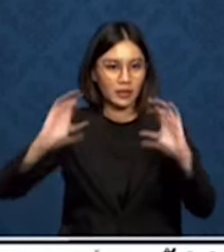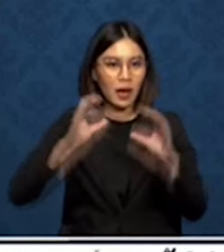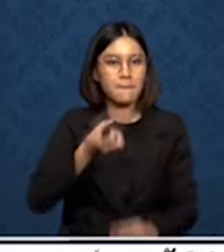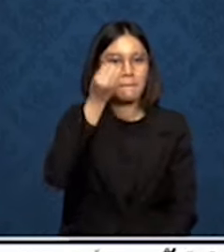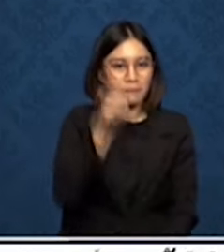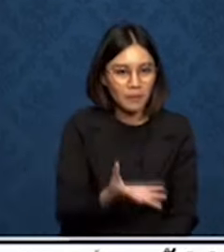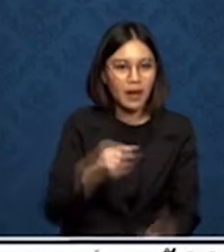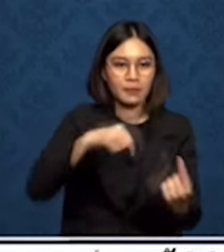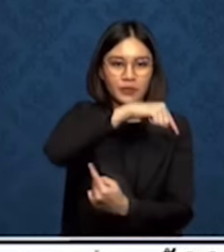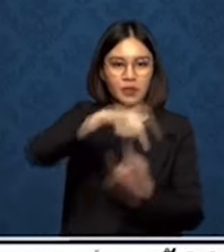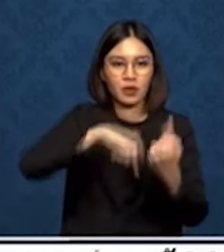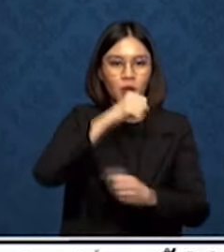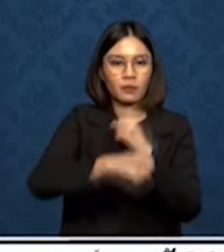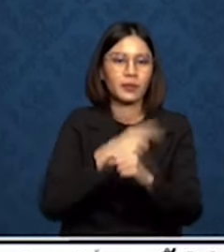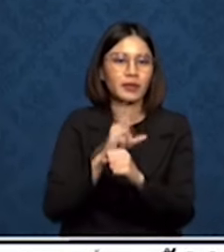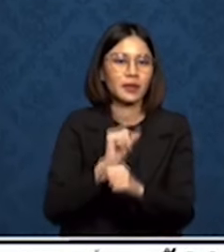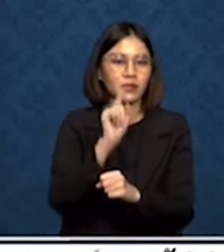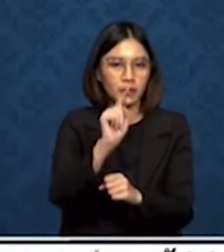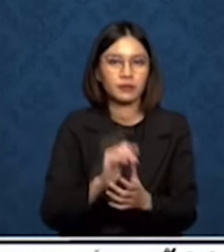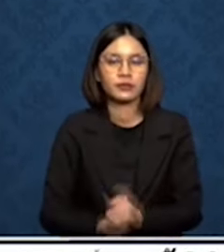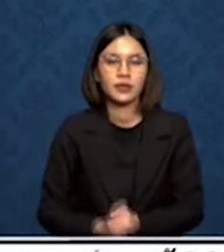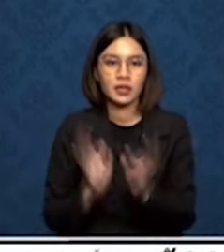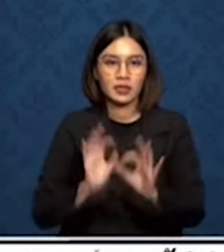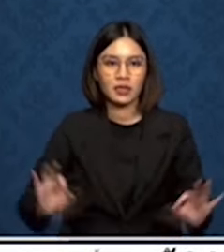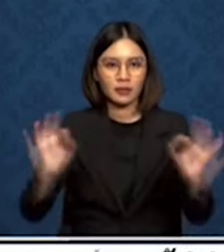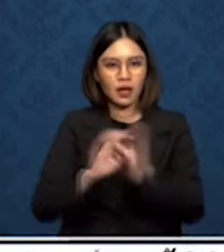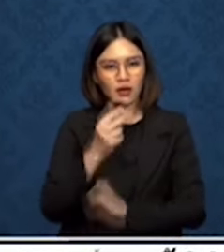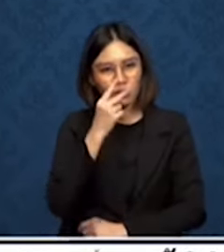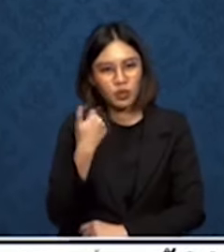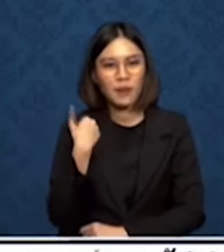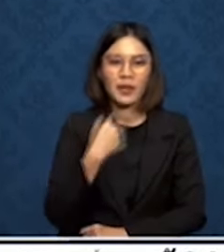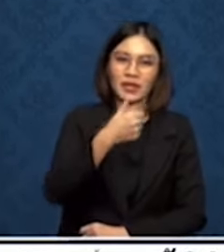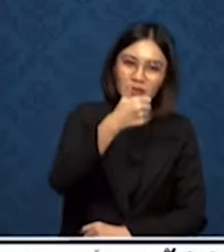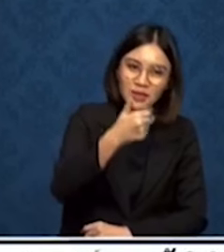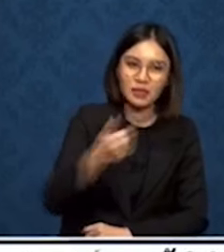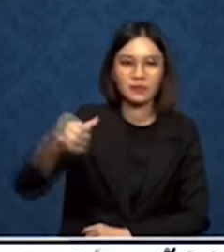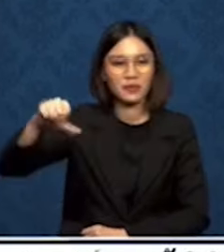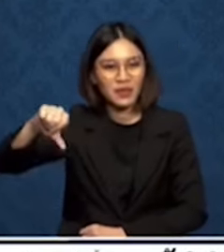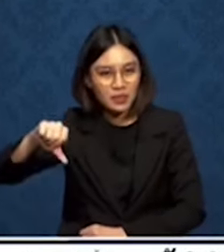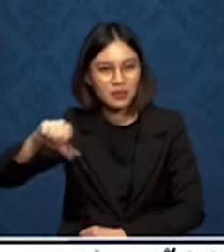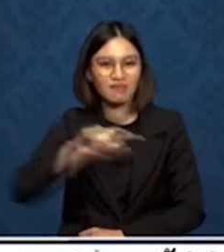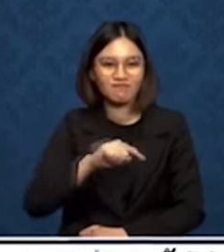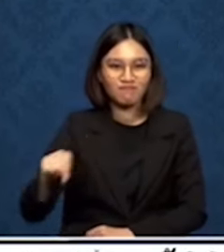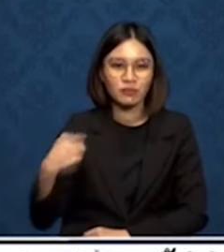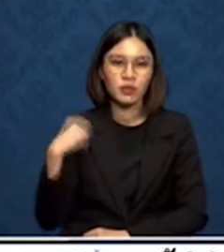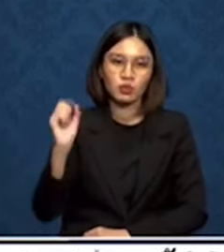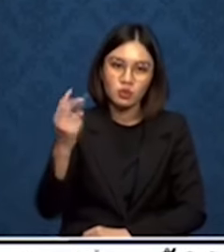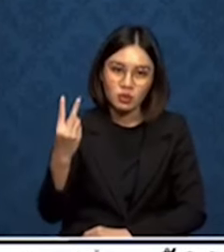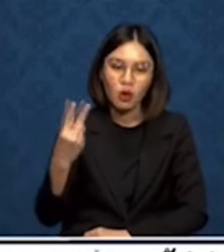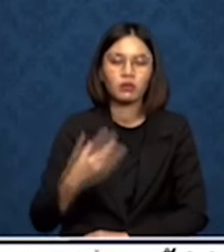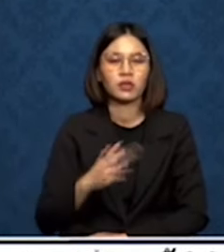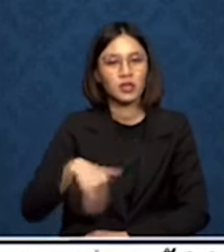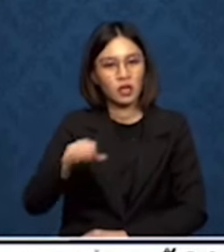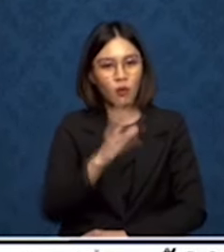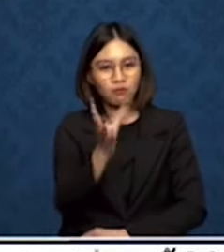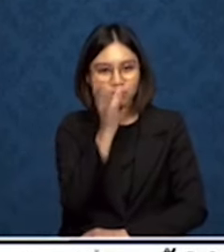ที่สุดในรอบ31ปีด้วยกันค่ะแน่นอนว่ามันดูเหมือนจะมีทั้งด้านดีแล้วก็ด้านที่ไม่ดีด้วยนะคะเดี๋ยวเราค่อยๆ